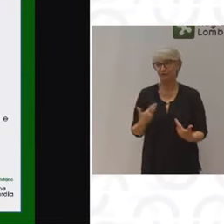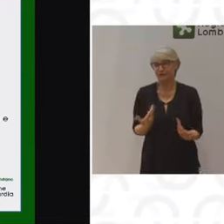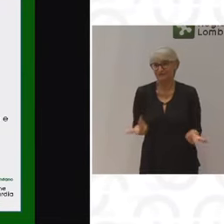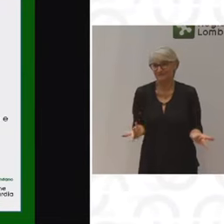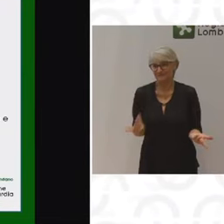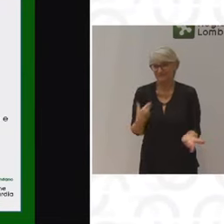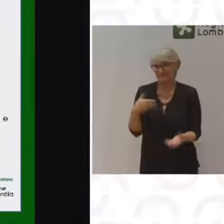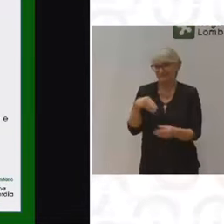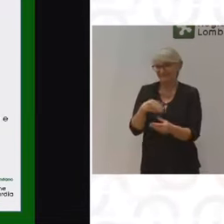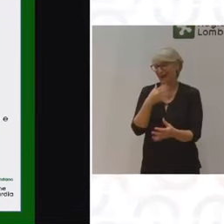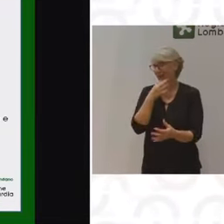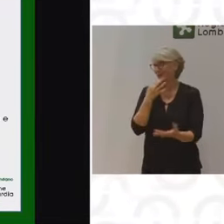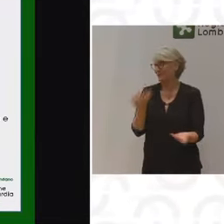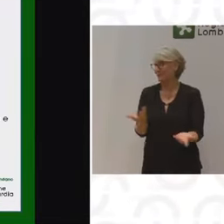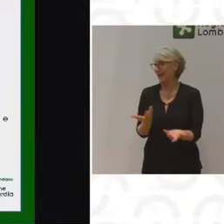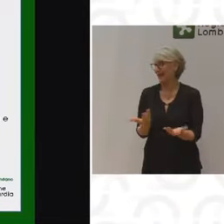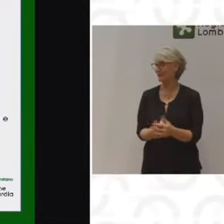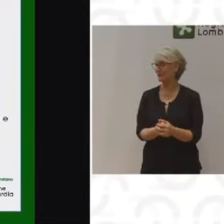no?